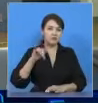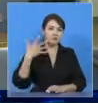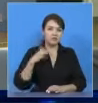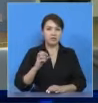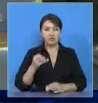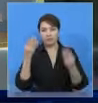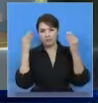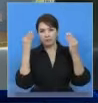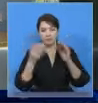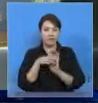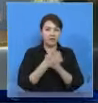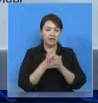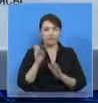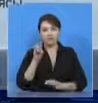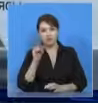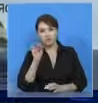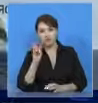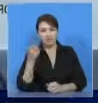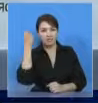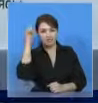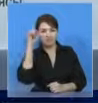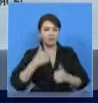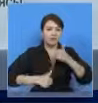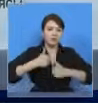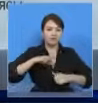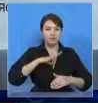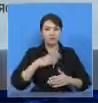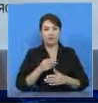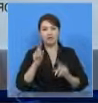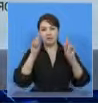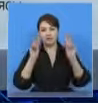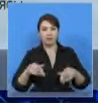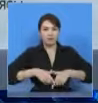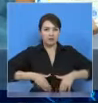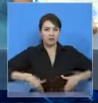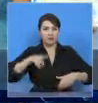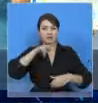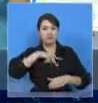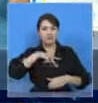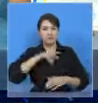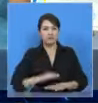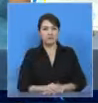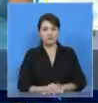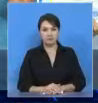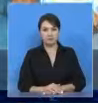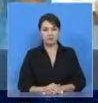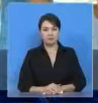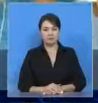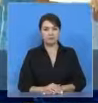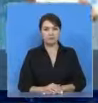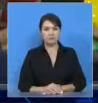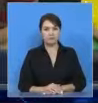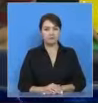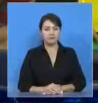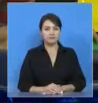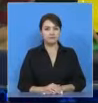легендарного борца кажымукана победителем соревнований были вручены специальные ps а и медали владимир федотов анастасия сева